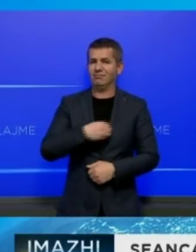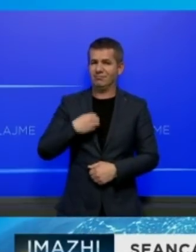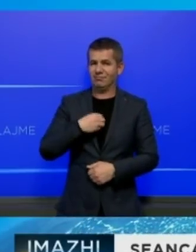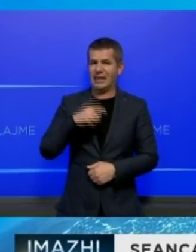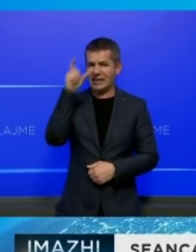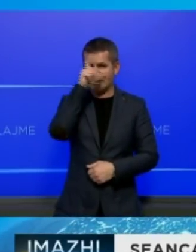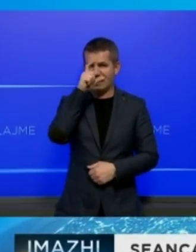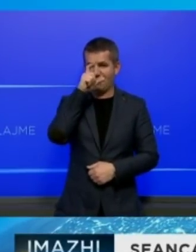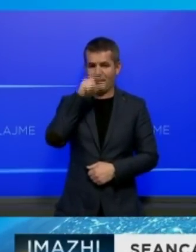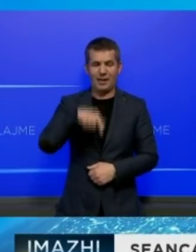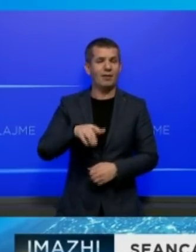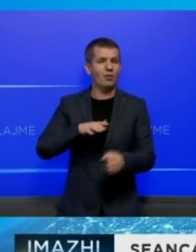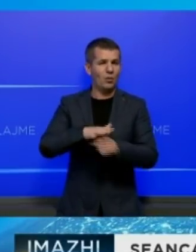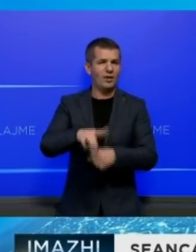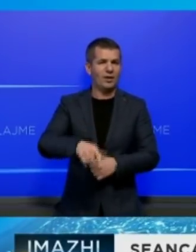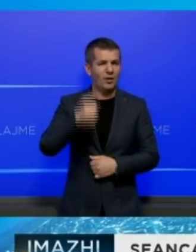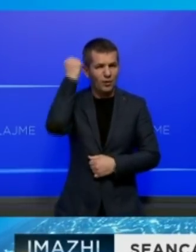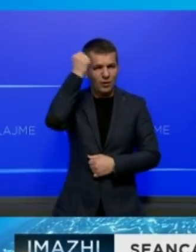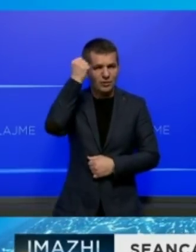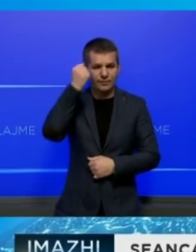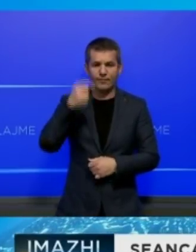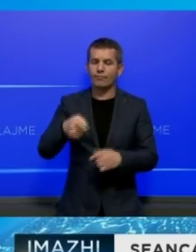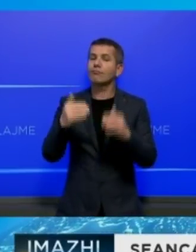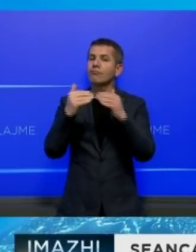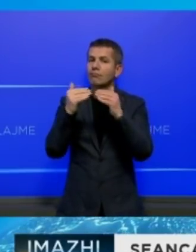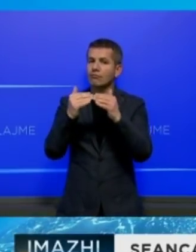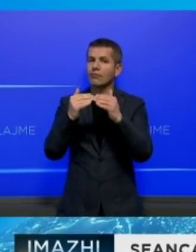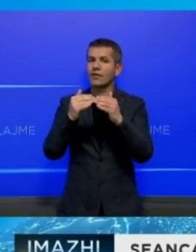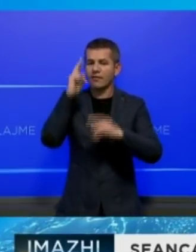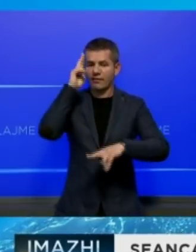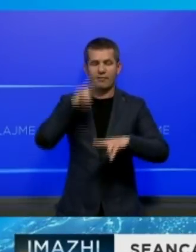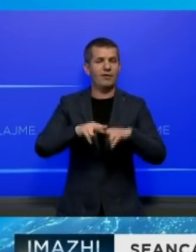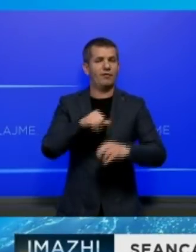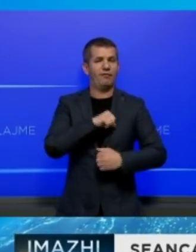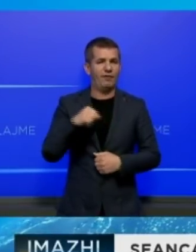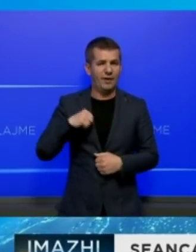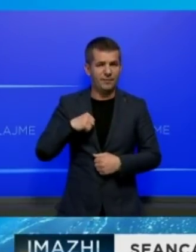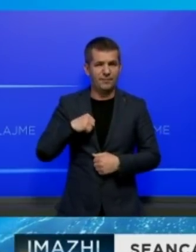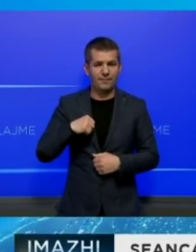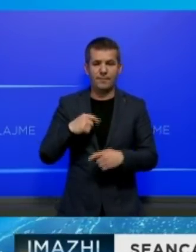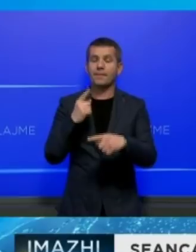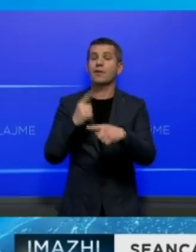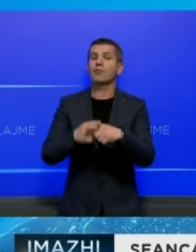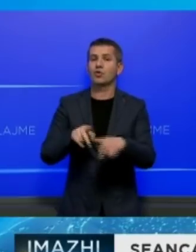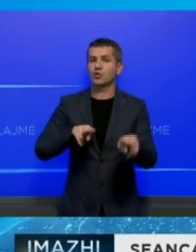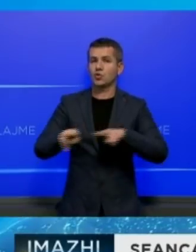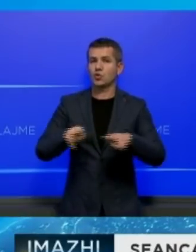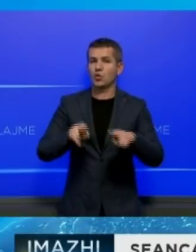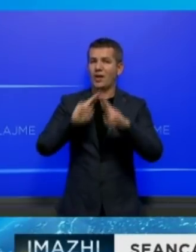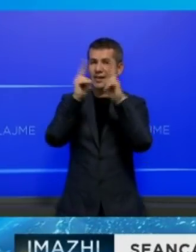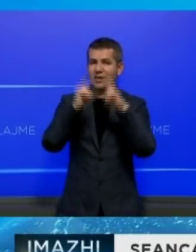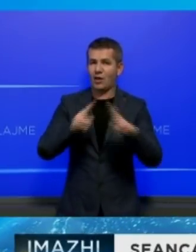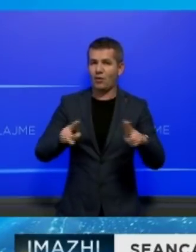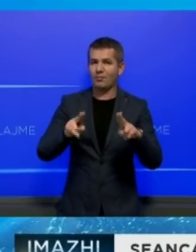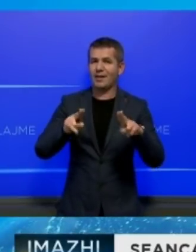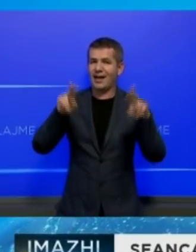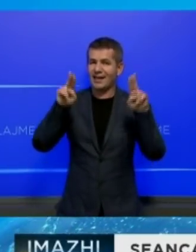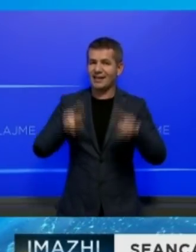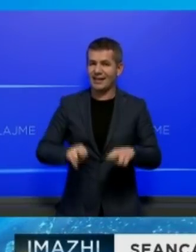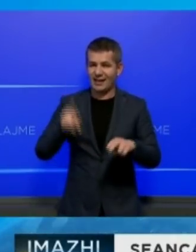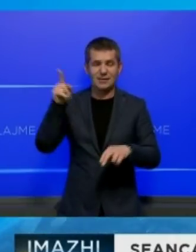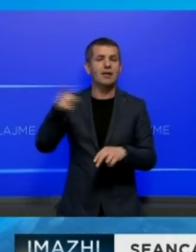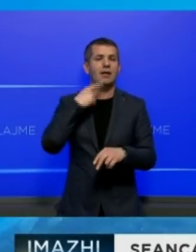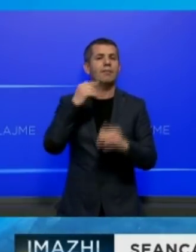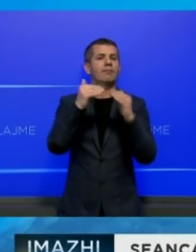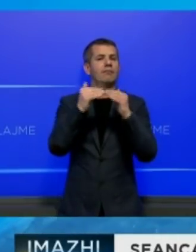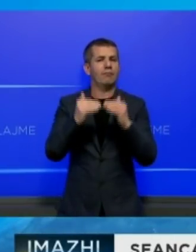ton, është në përputhje me të drejtën e popullit ton për vetëvendosje dhe siç është vullosur në gjykatën ndërkombëtare drejtësisë në përputhje